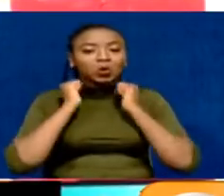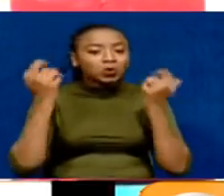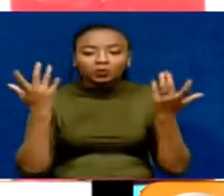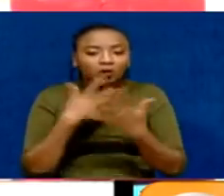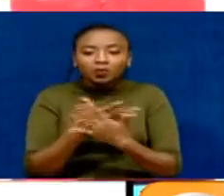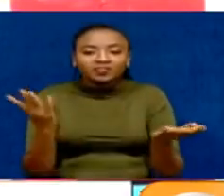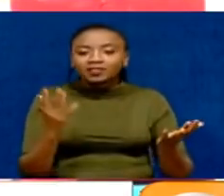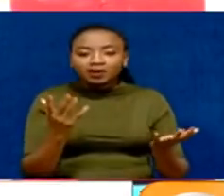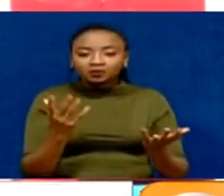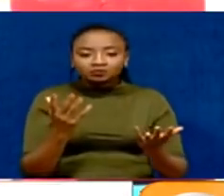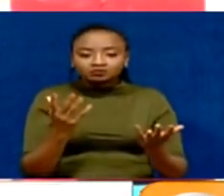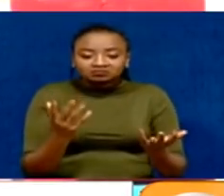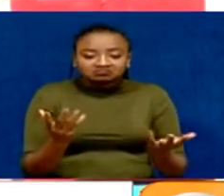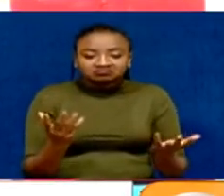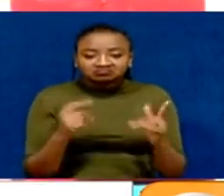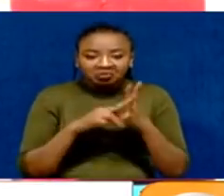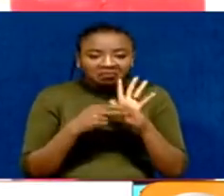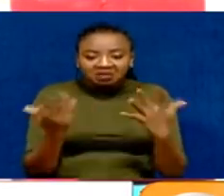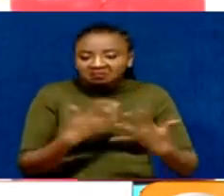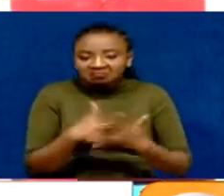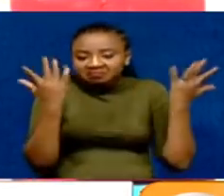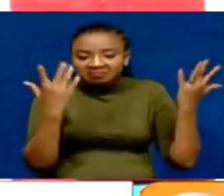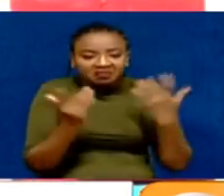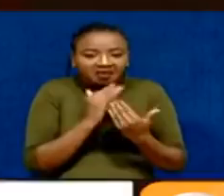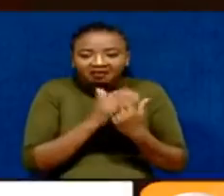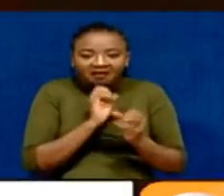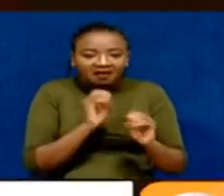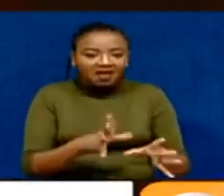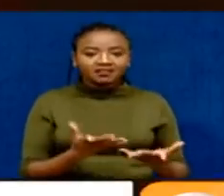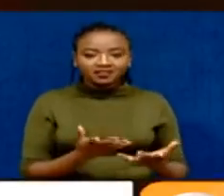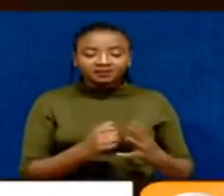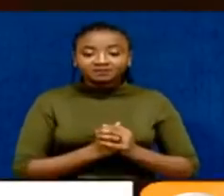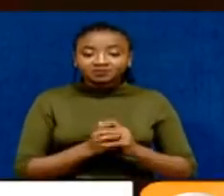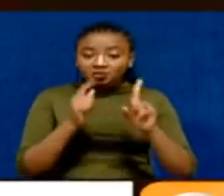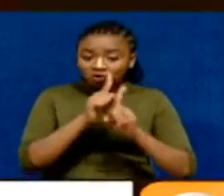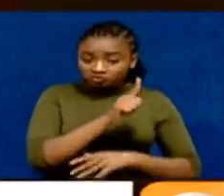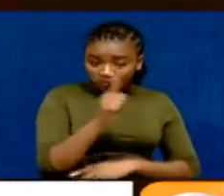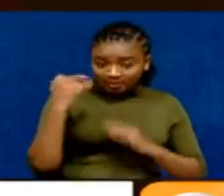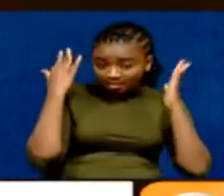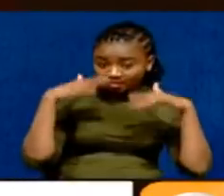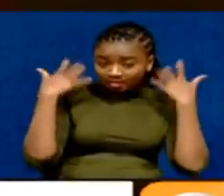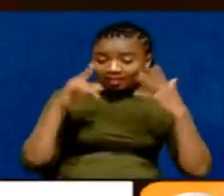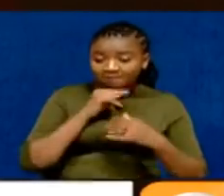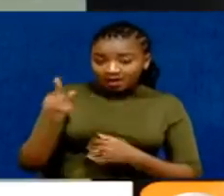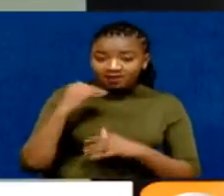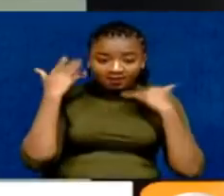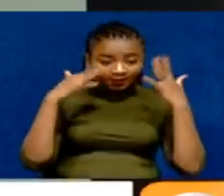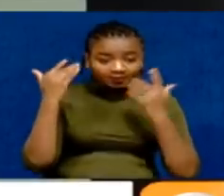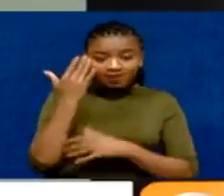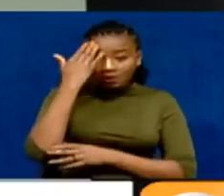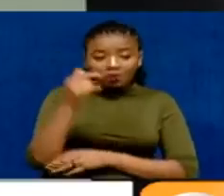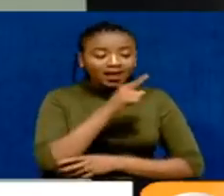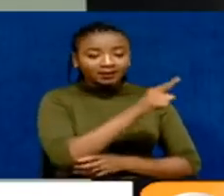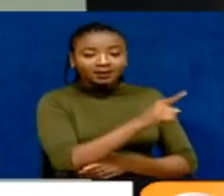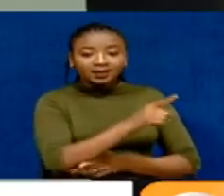bila kinga, na hiyo inaonyesha hawajali maneno ya kuambukizana. Wasiwasi wake ukiongezeka kufuatia takwimu kutoka